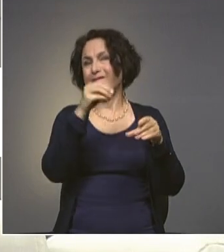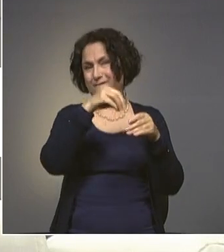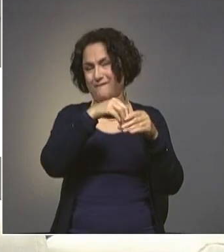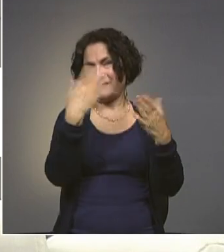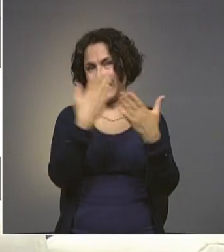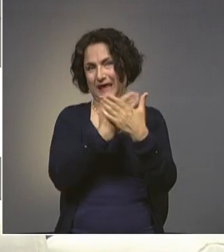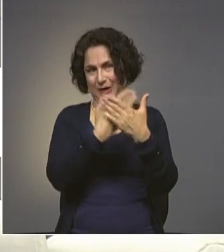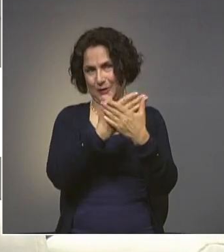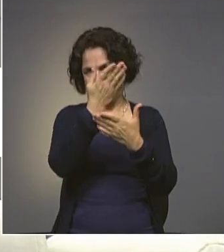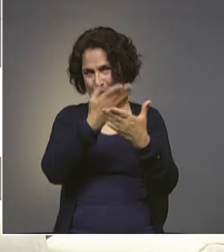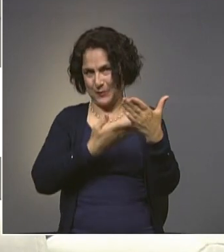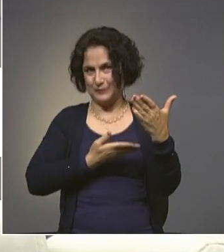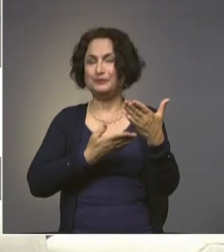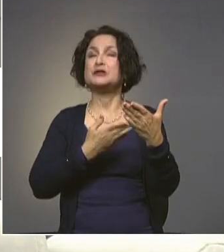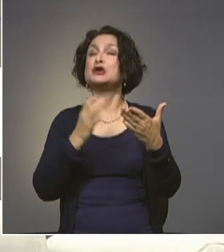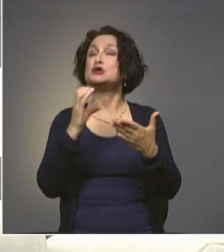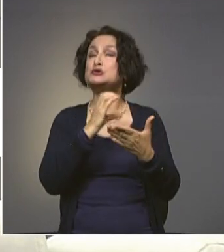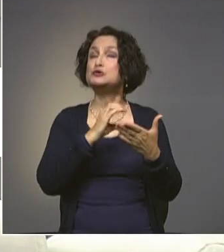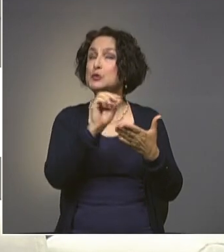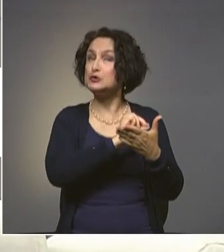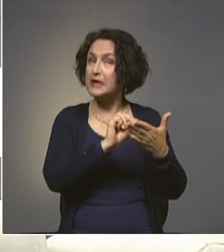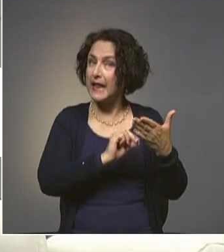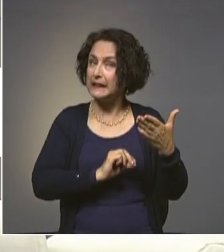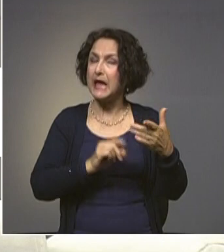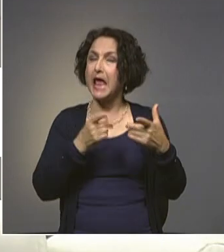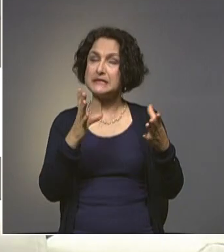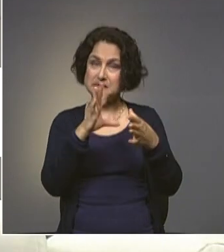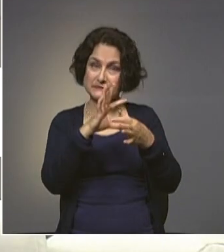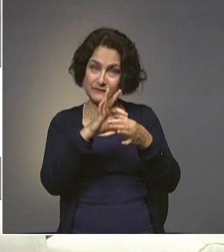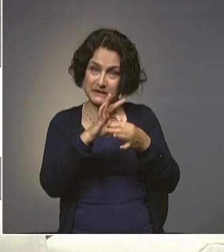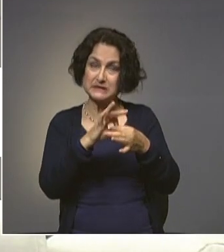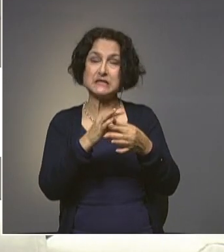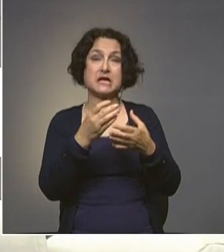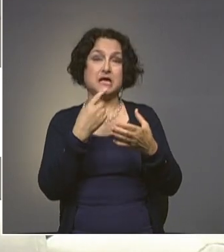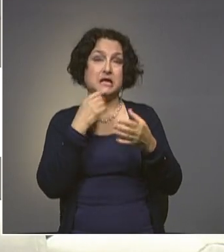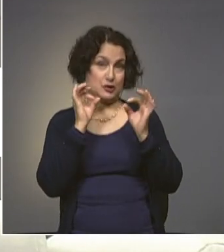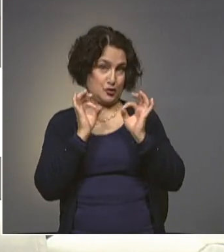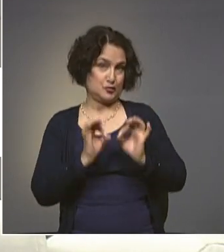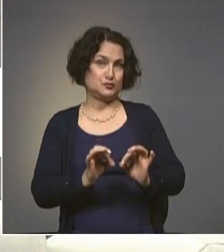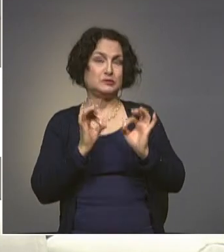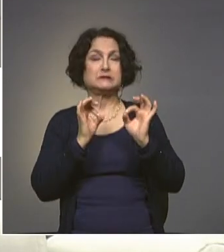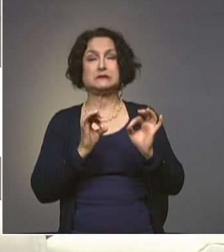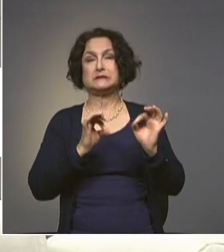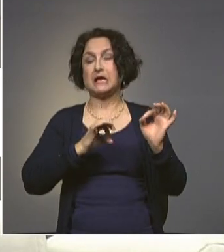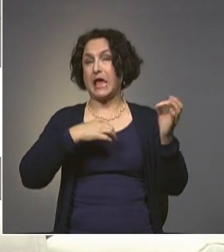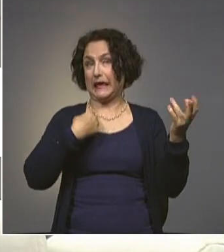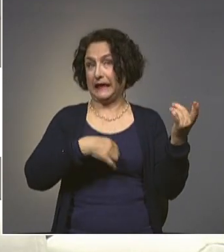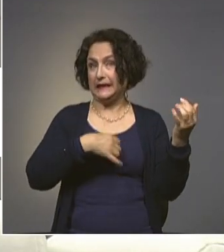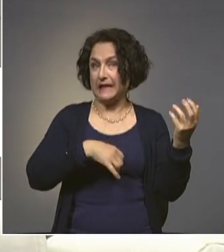кинематографичен потенциал. Сюжета е свързан с създаването наистина на една китара от Полисандрово дърво. Целият път на